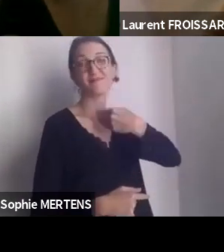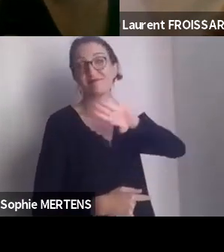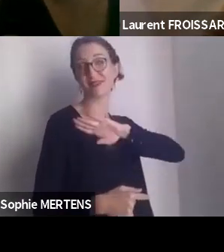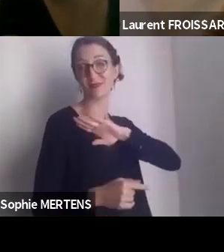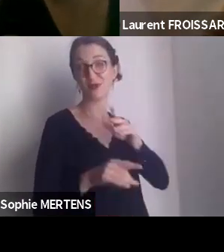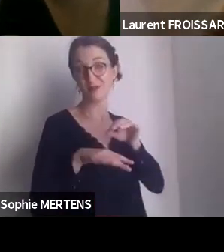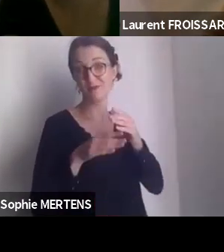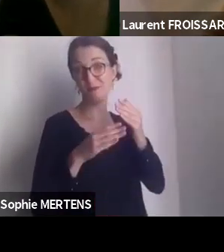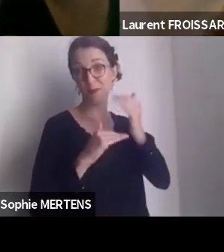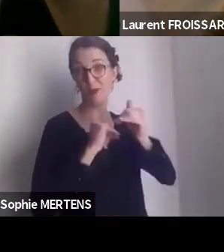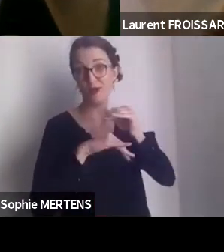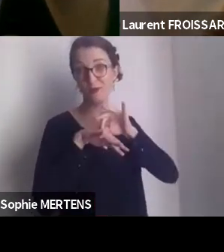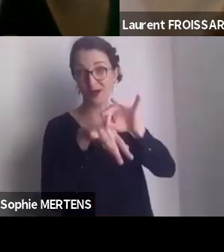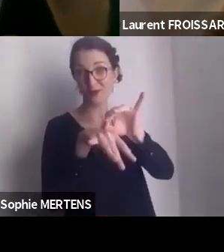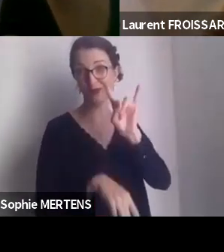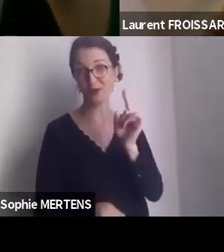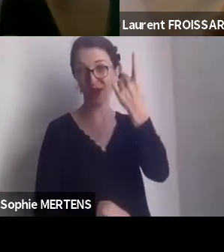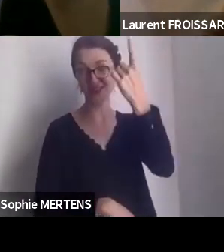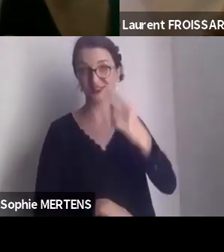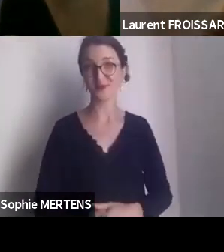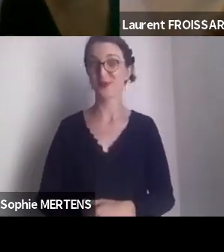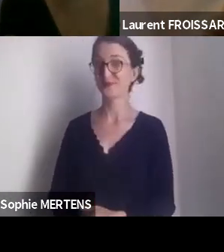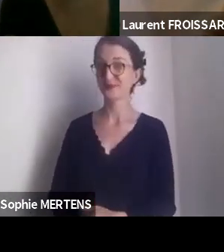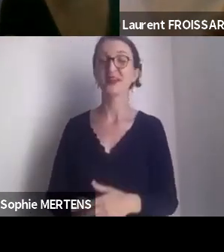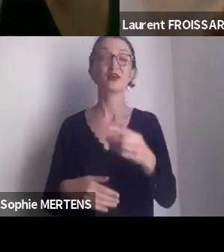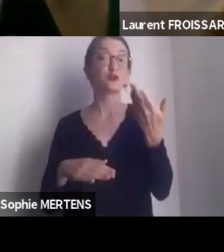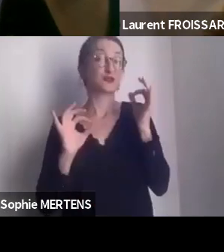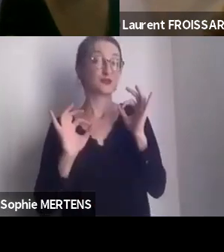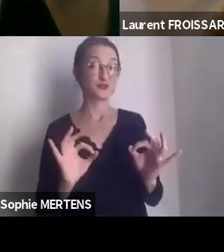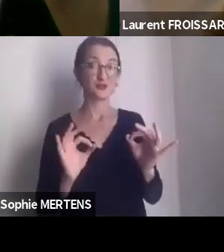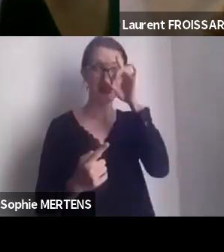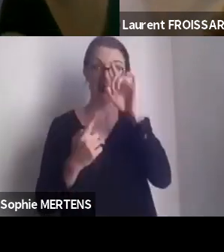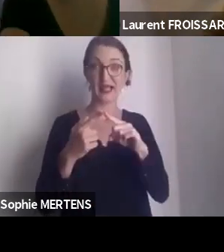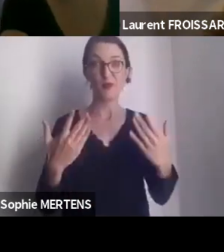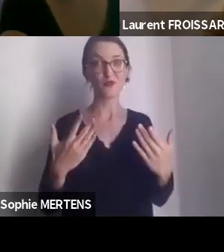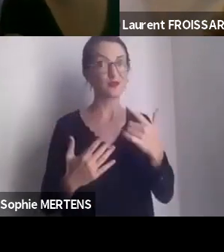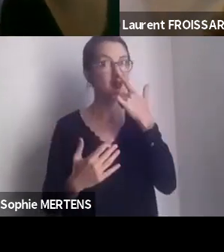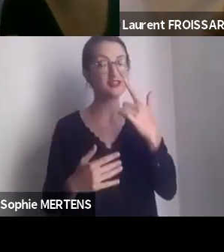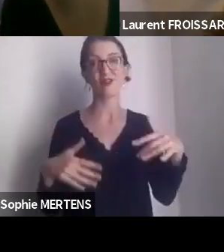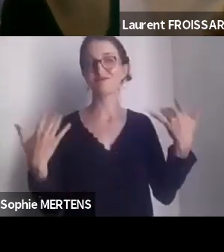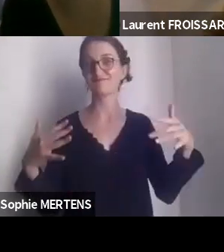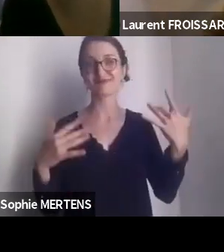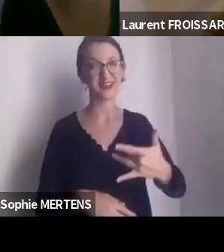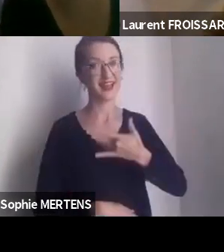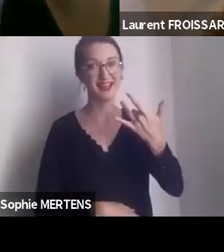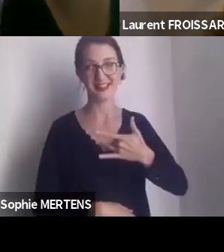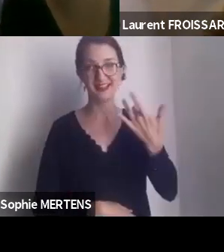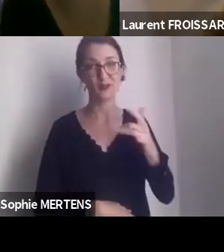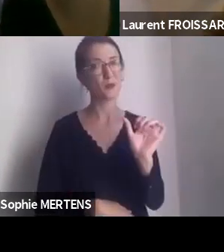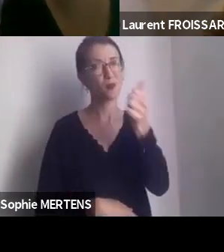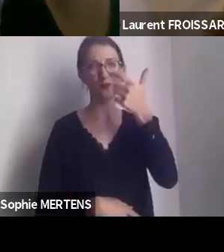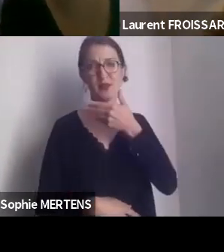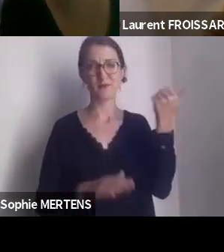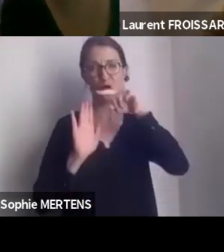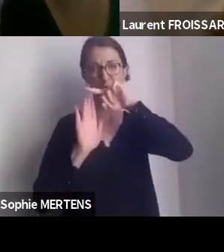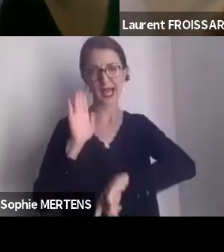thème est évidemment passionnant et je pense d'actualité. Et sans plus tarder, on va vous énoncer quelques petites règles du jeu avant de